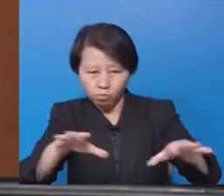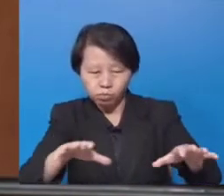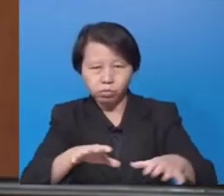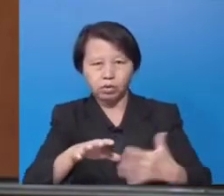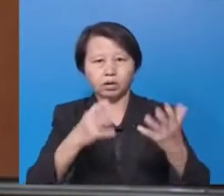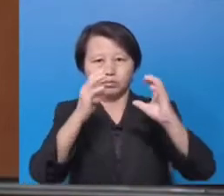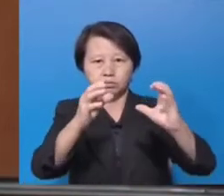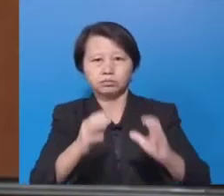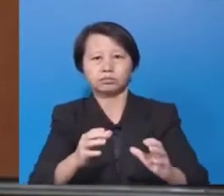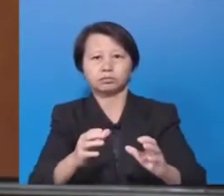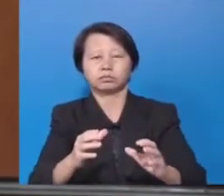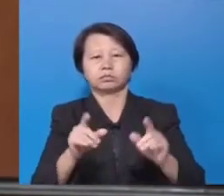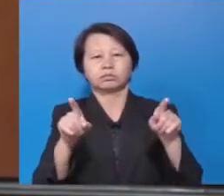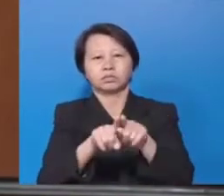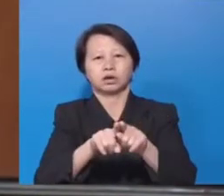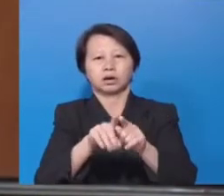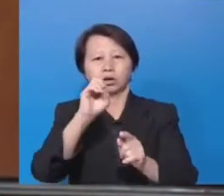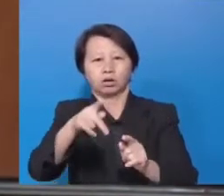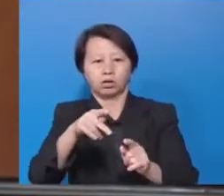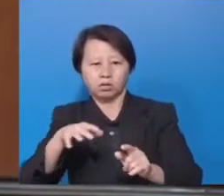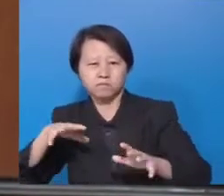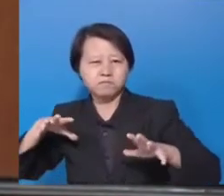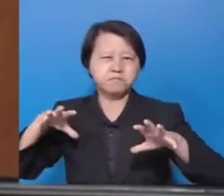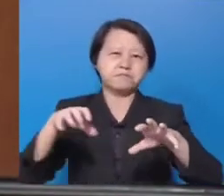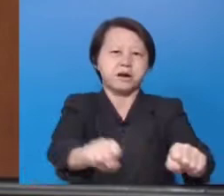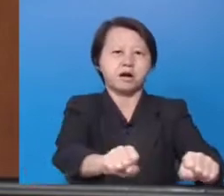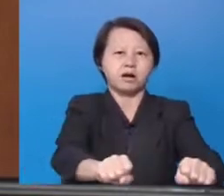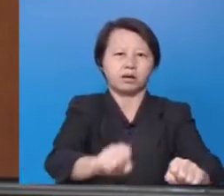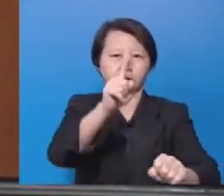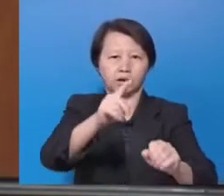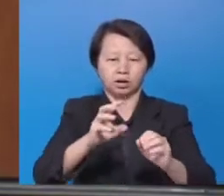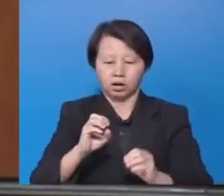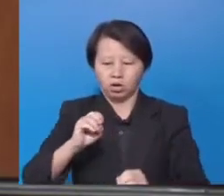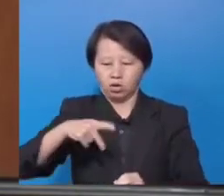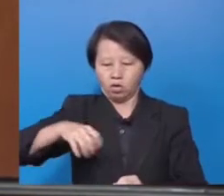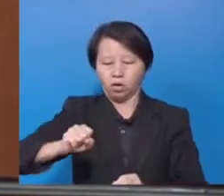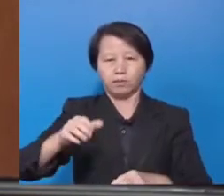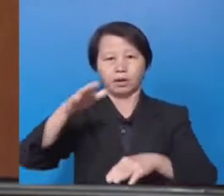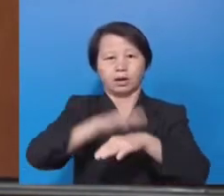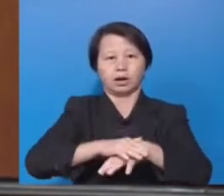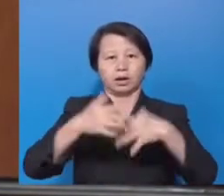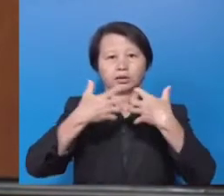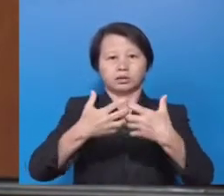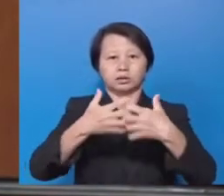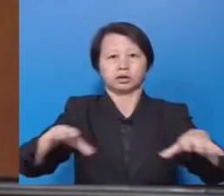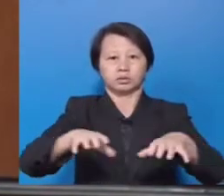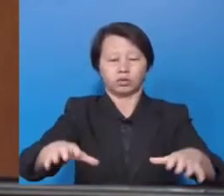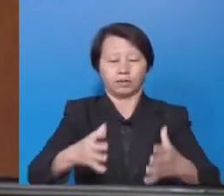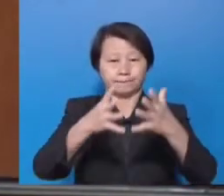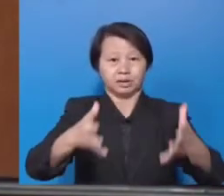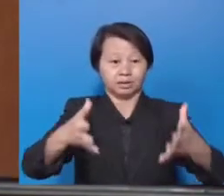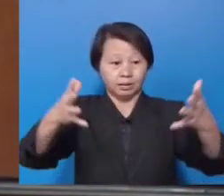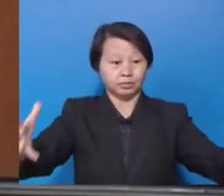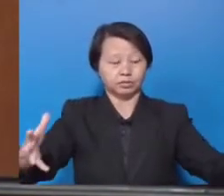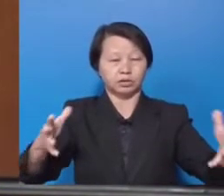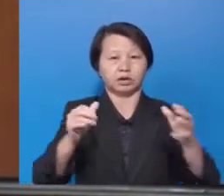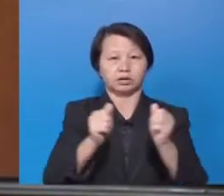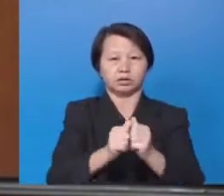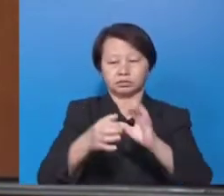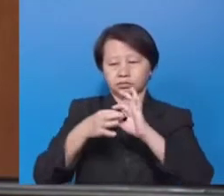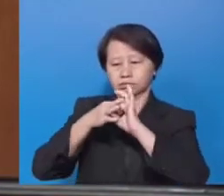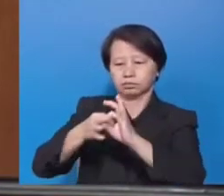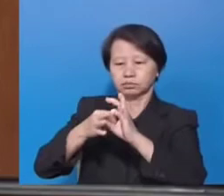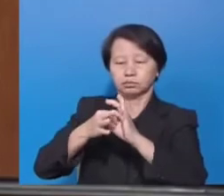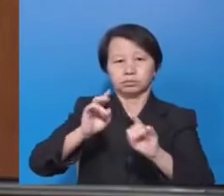apa yang dikategorikan sebagai objek poor yaitu satu operasi ke atas hilang yang dibuat secara besar-besaran dengan